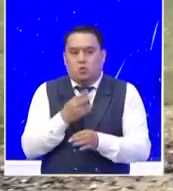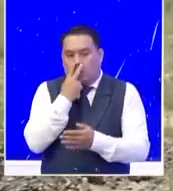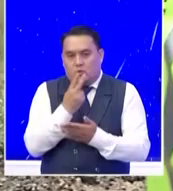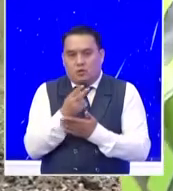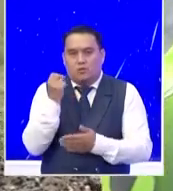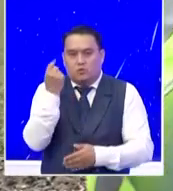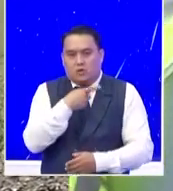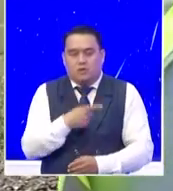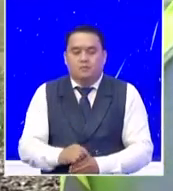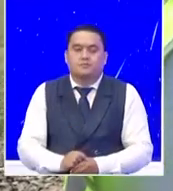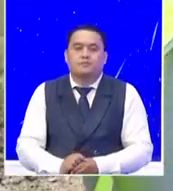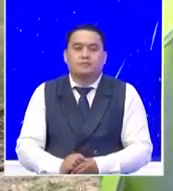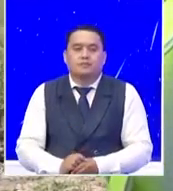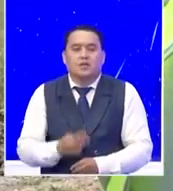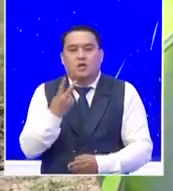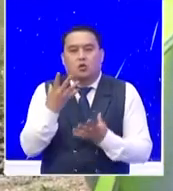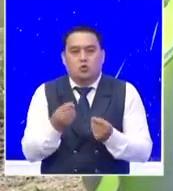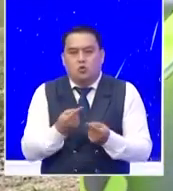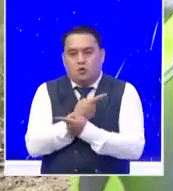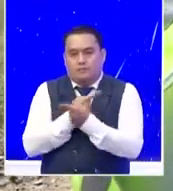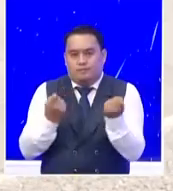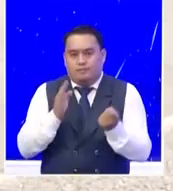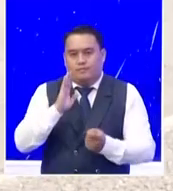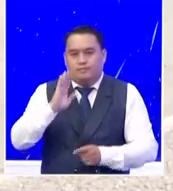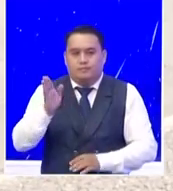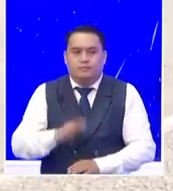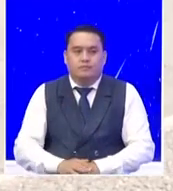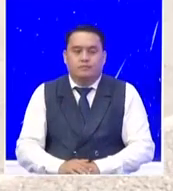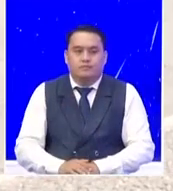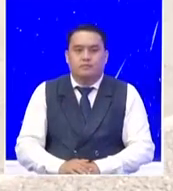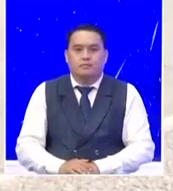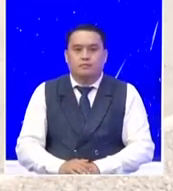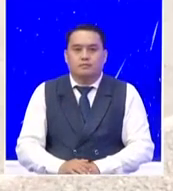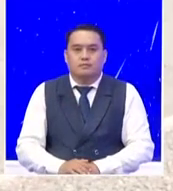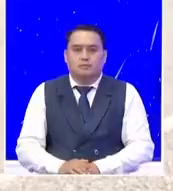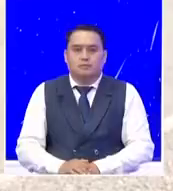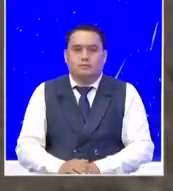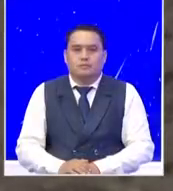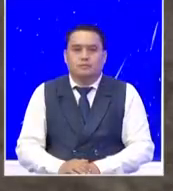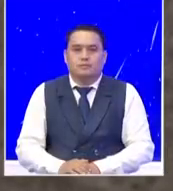біле аламыз. Нәтижесі 2 күнде белгілі болады. Міне мен қолымда қағаздар тұр.